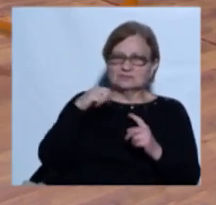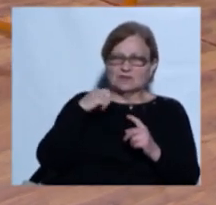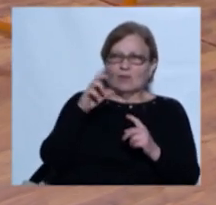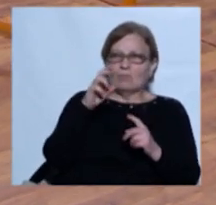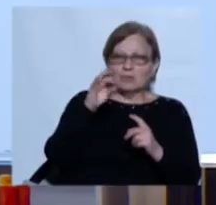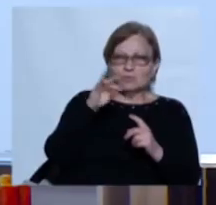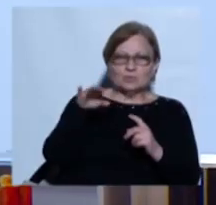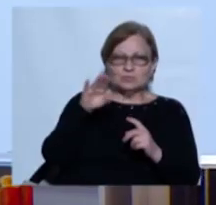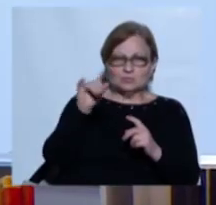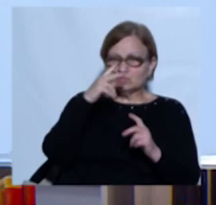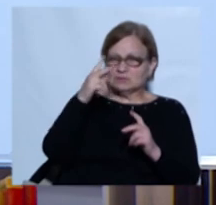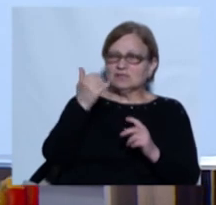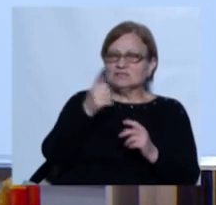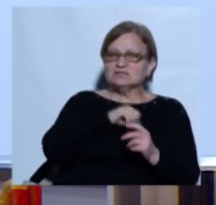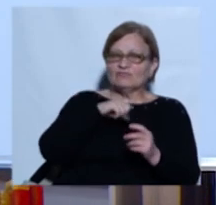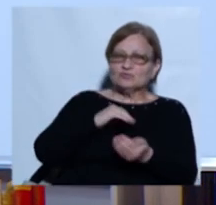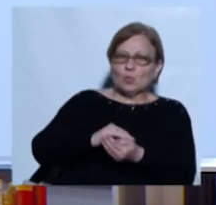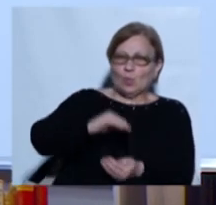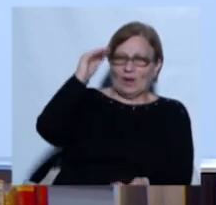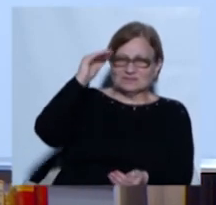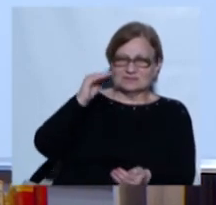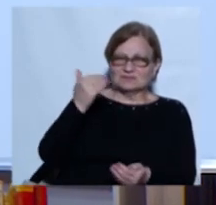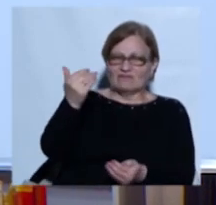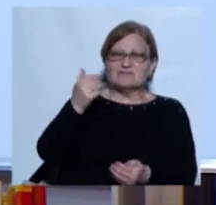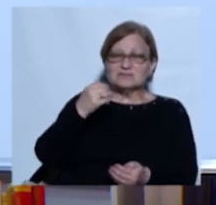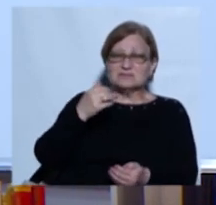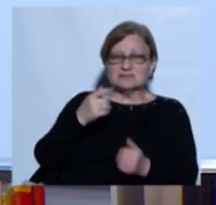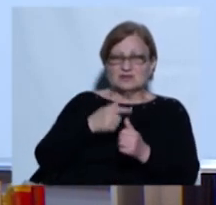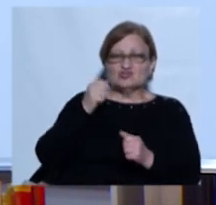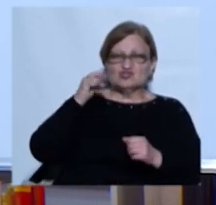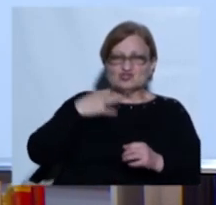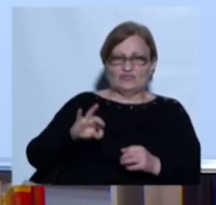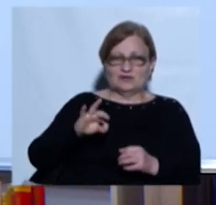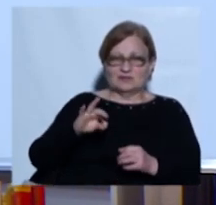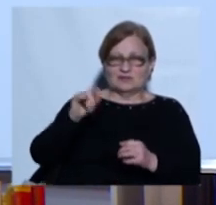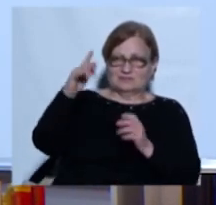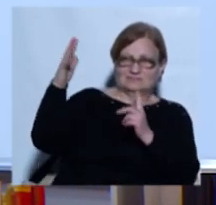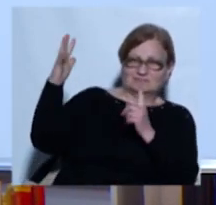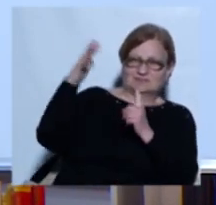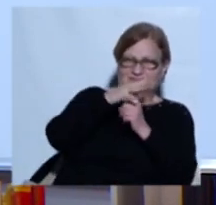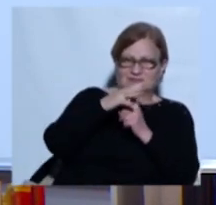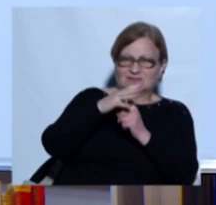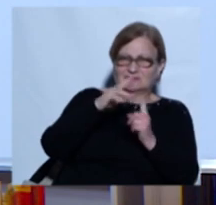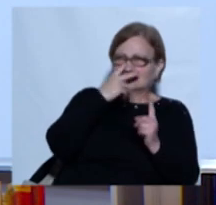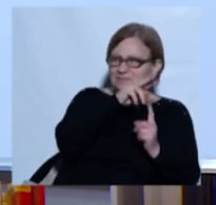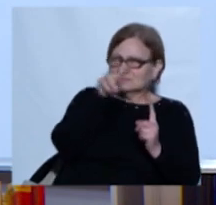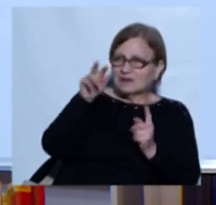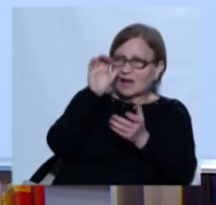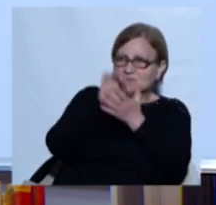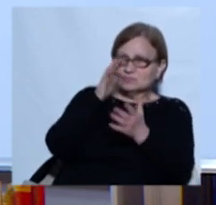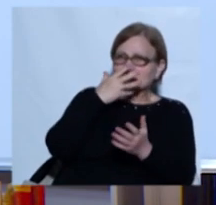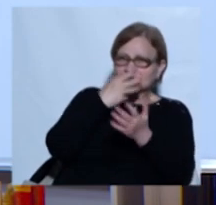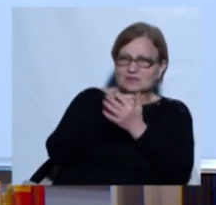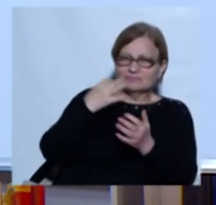ბრუტუს, ის მისი აღზრდილი და შესაძლოა შვილიც კია და როდესაც კეისარი აი ამ თავდამსხმელებში იცნობს